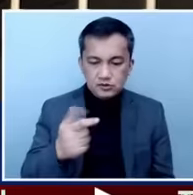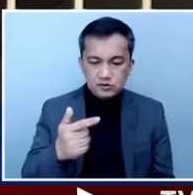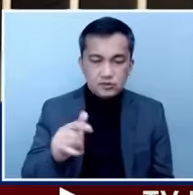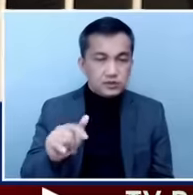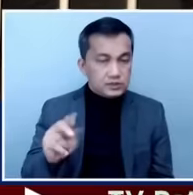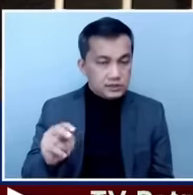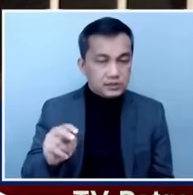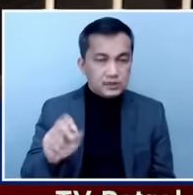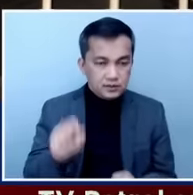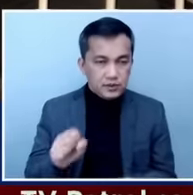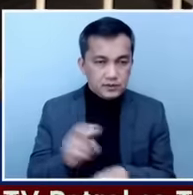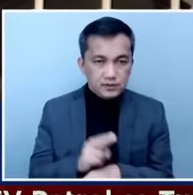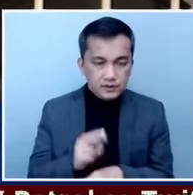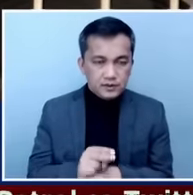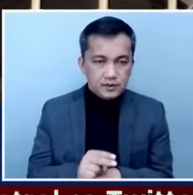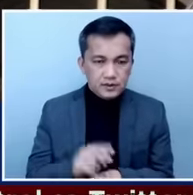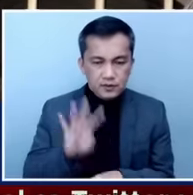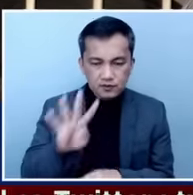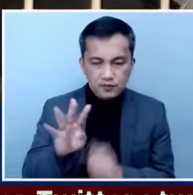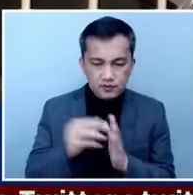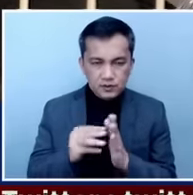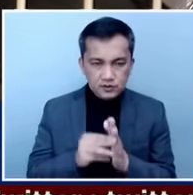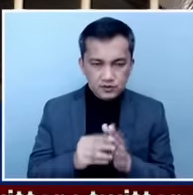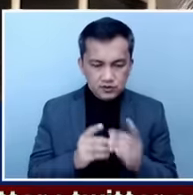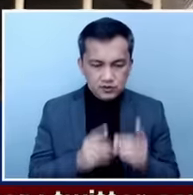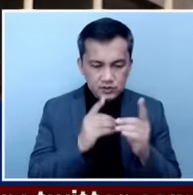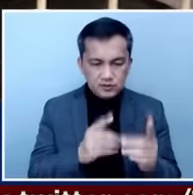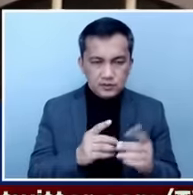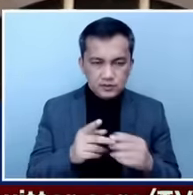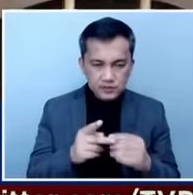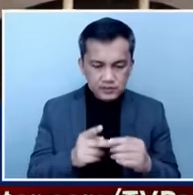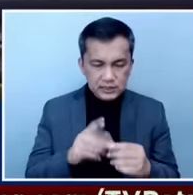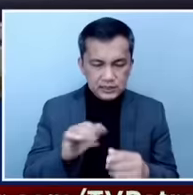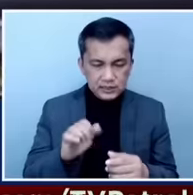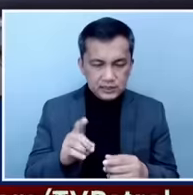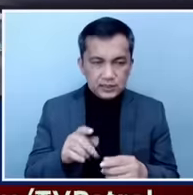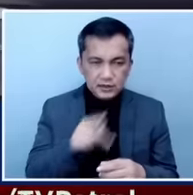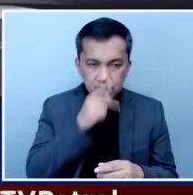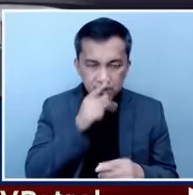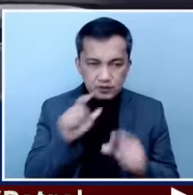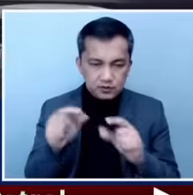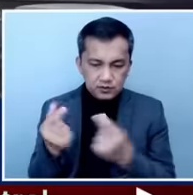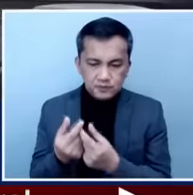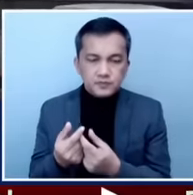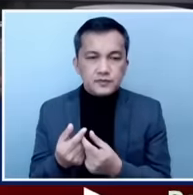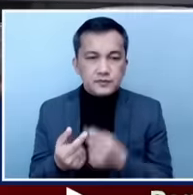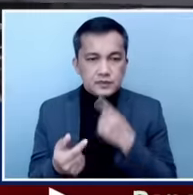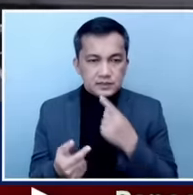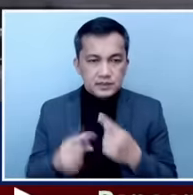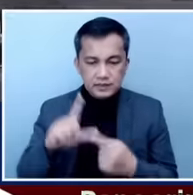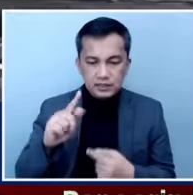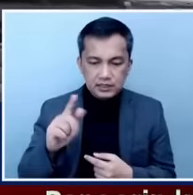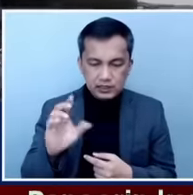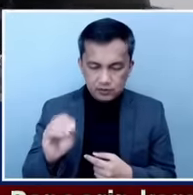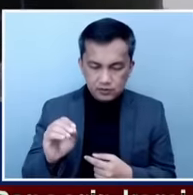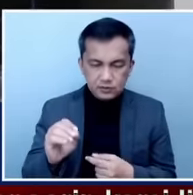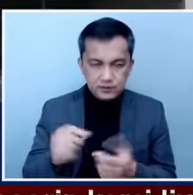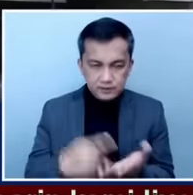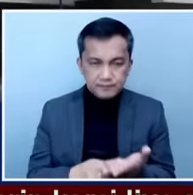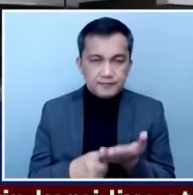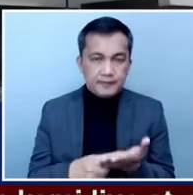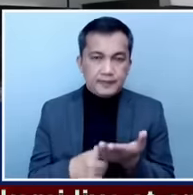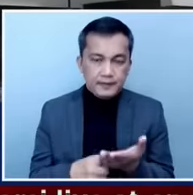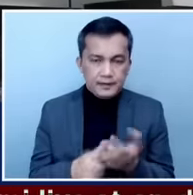maaari nang magamit ang 4 milyong donasyong plastic cards na isang pribadong grupo, sinabi ng LTO na pinag-uusapan na